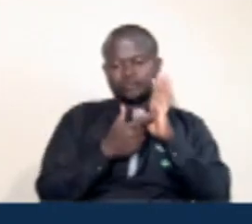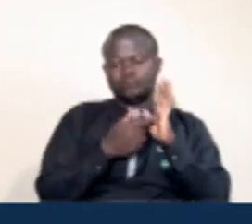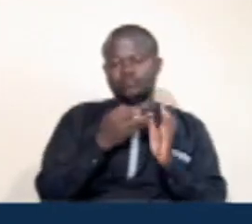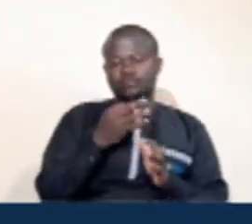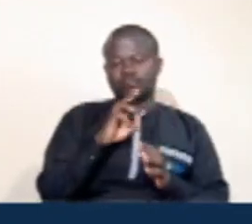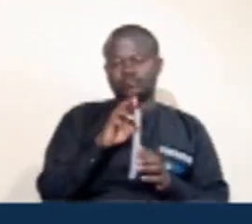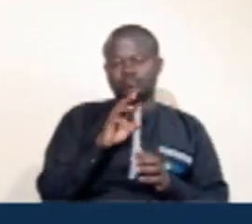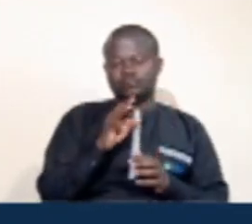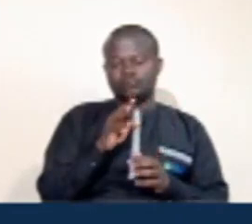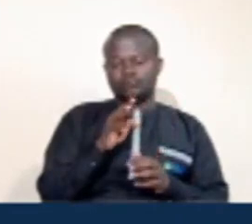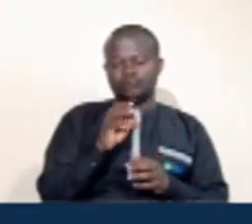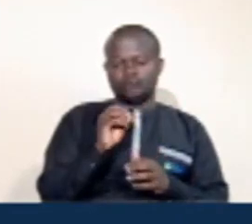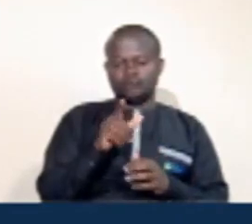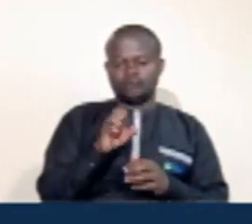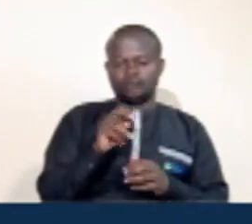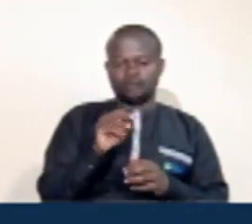Forensic Lab.